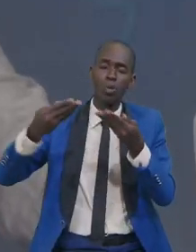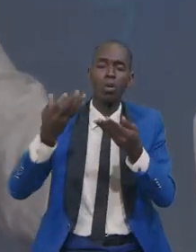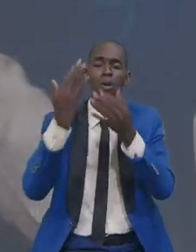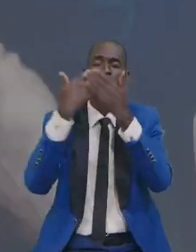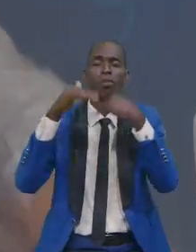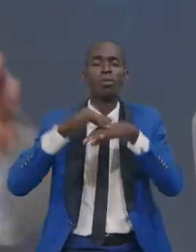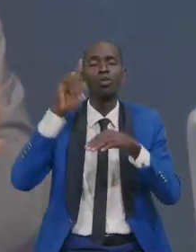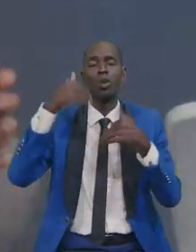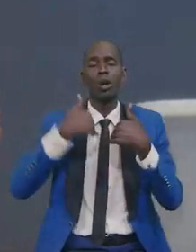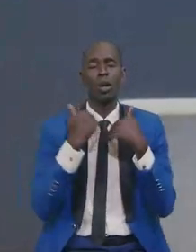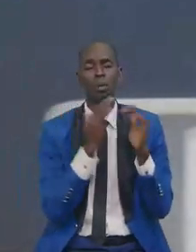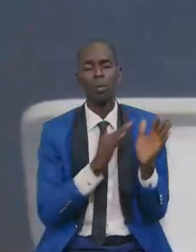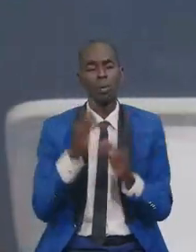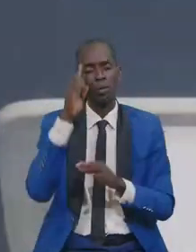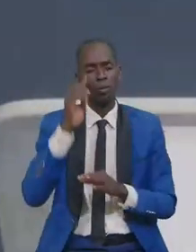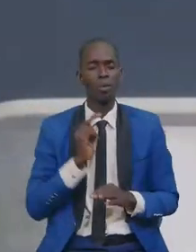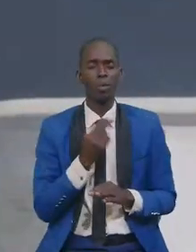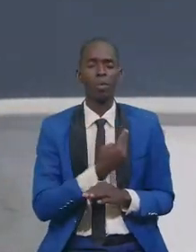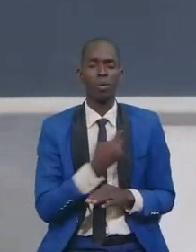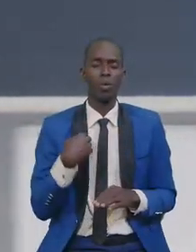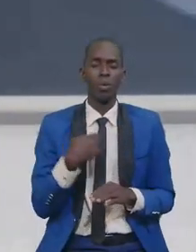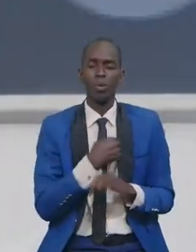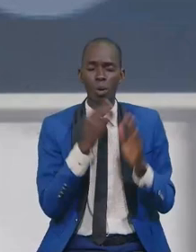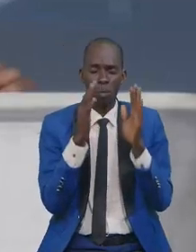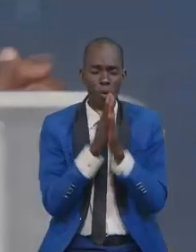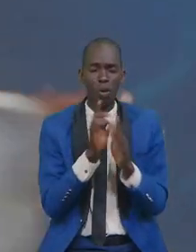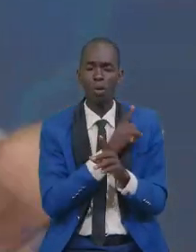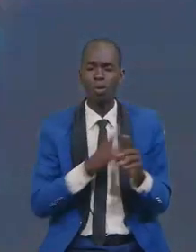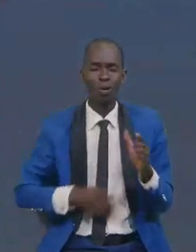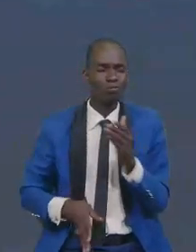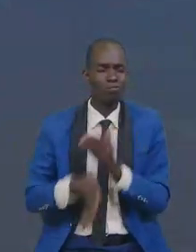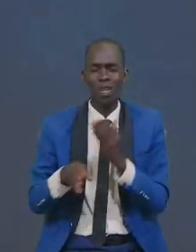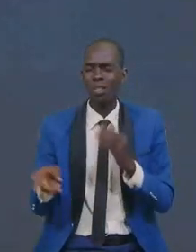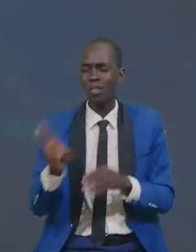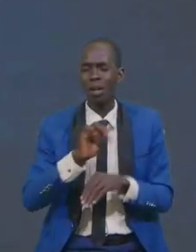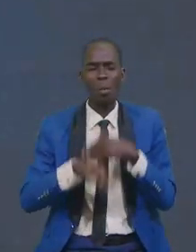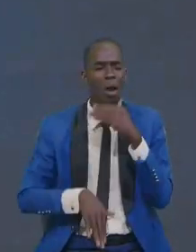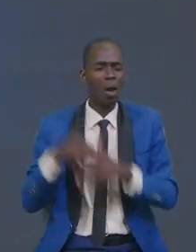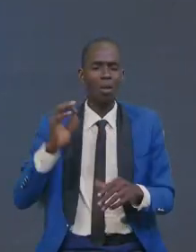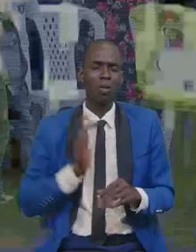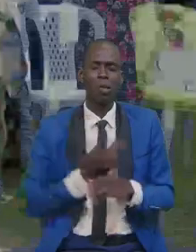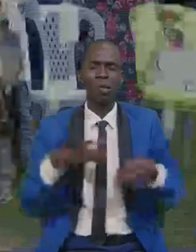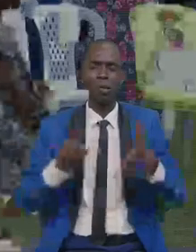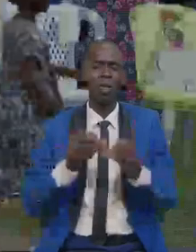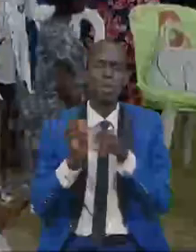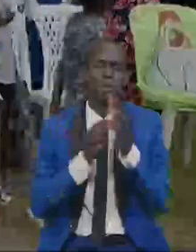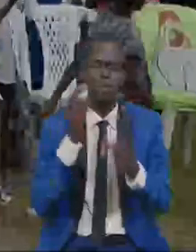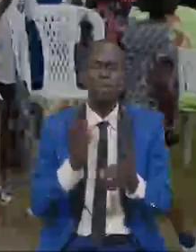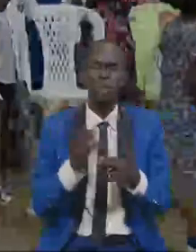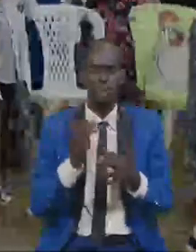toutes les provisions du ciel que tu as pour nous. Seigneur, nous prions. Sors-les de notre voix au nom